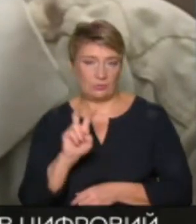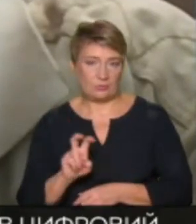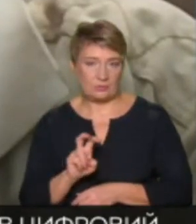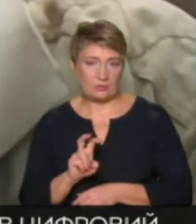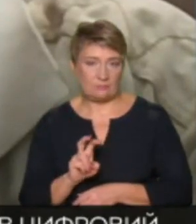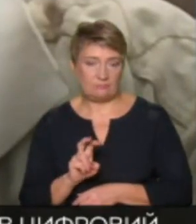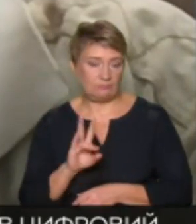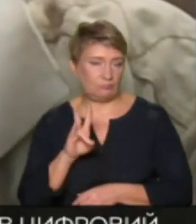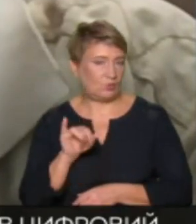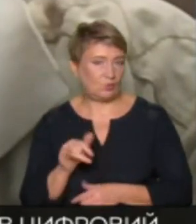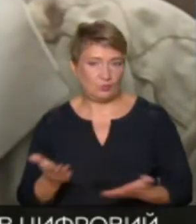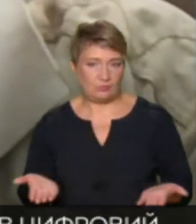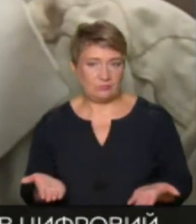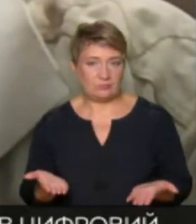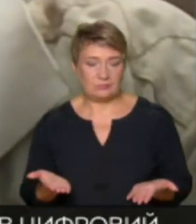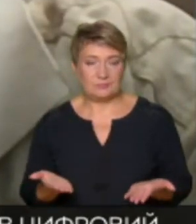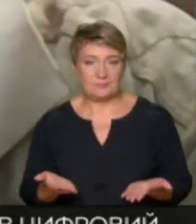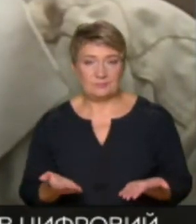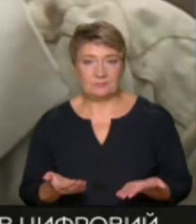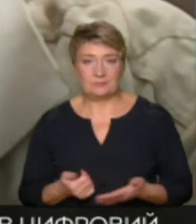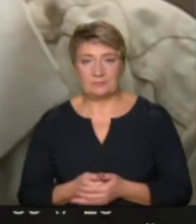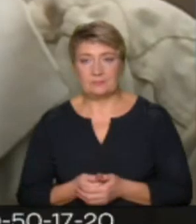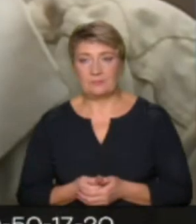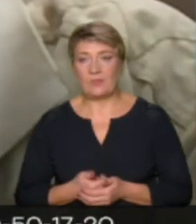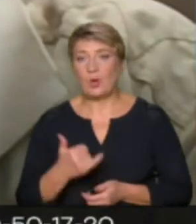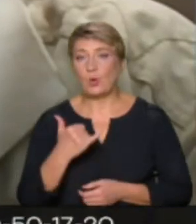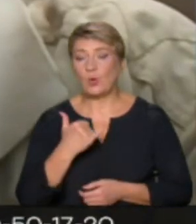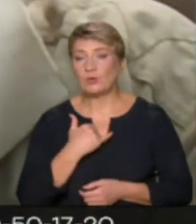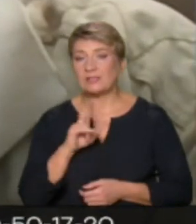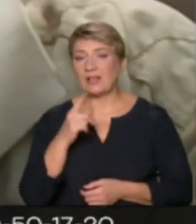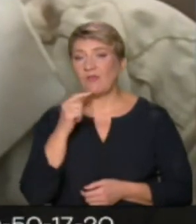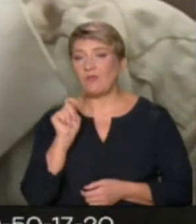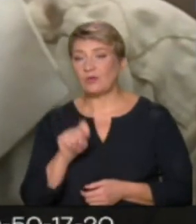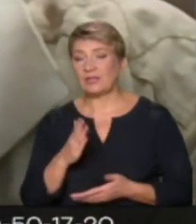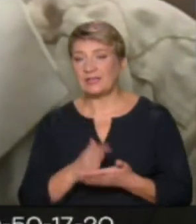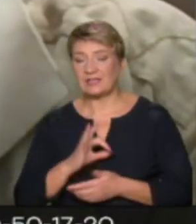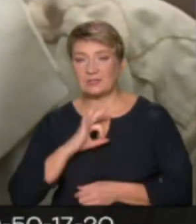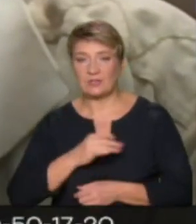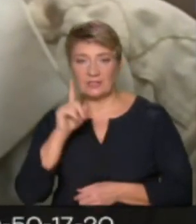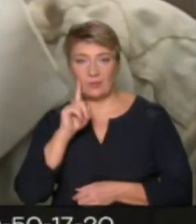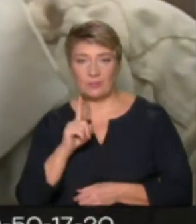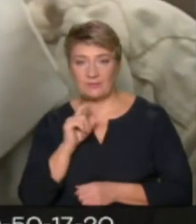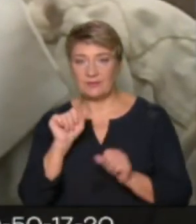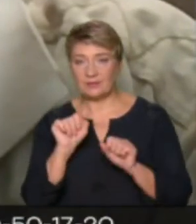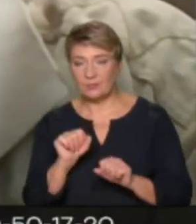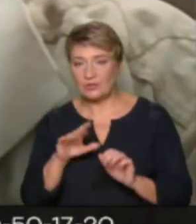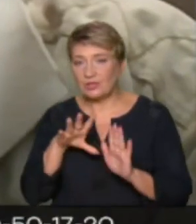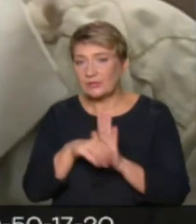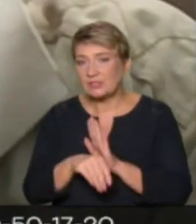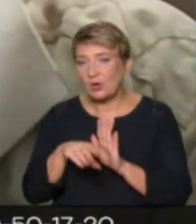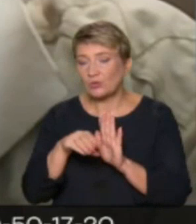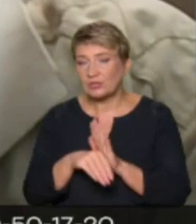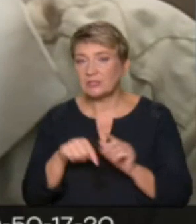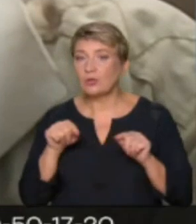знаєте, м'яко кажучи, у нас, як знаєте, в Україні є анекдоти про євреїв, які вміють заощаджувати, то